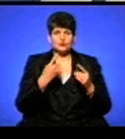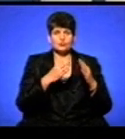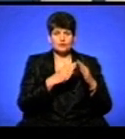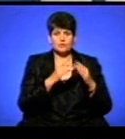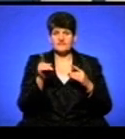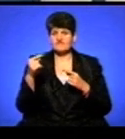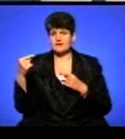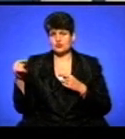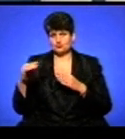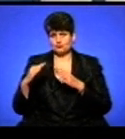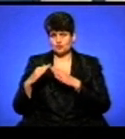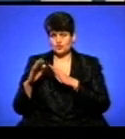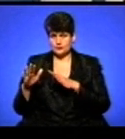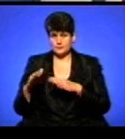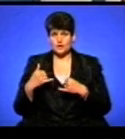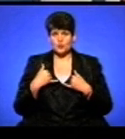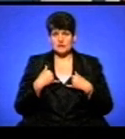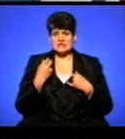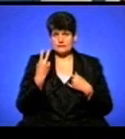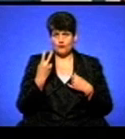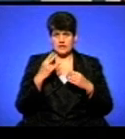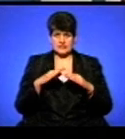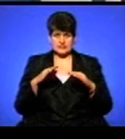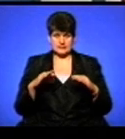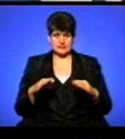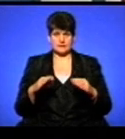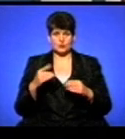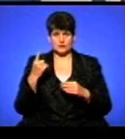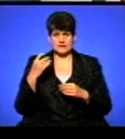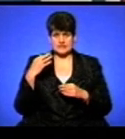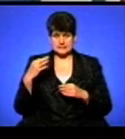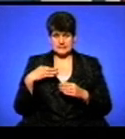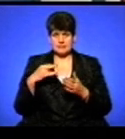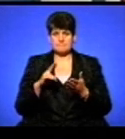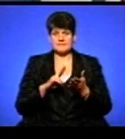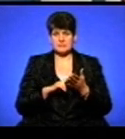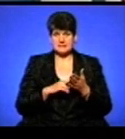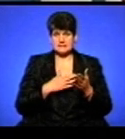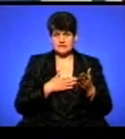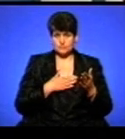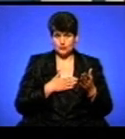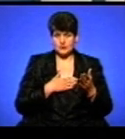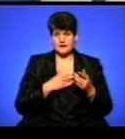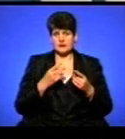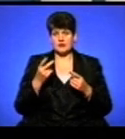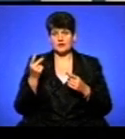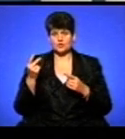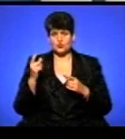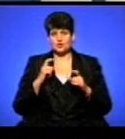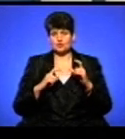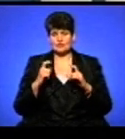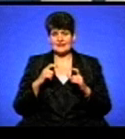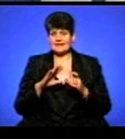в іншому. В нас двоє дітей. Один син приписаний біля мене, а другий студент, який